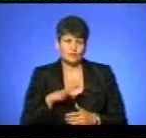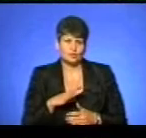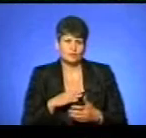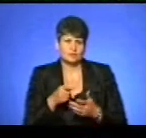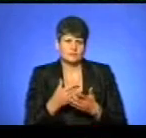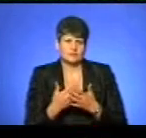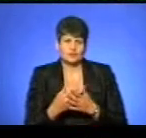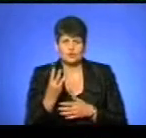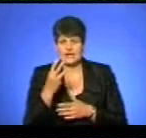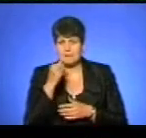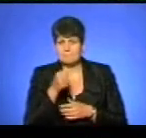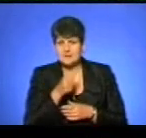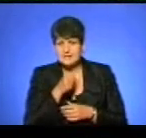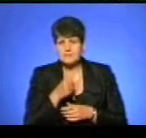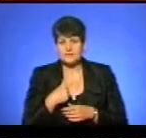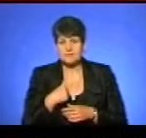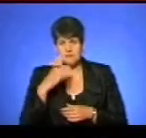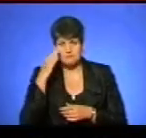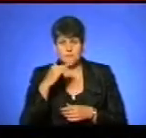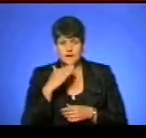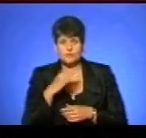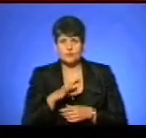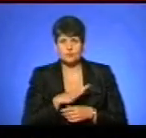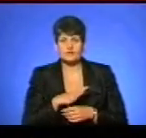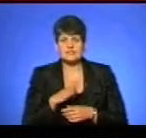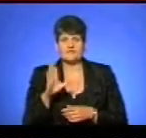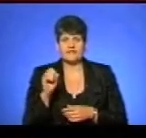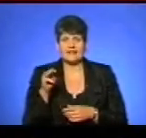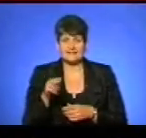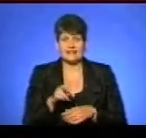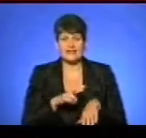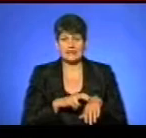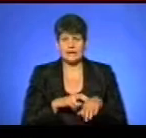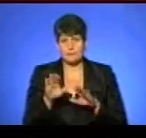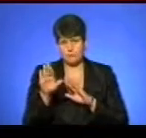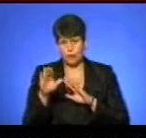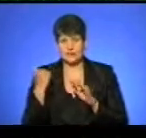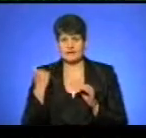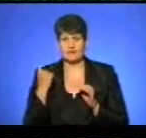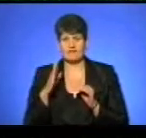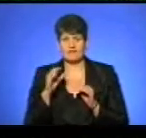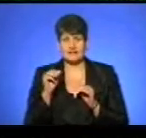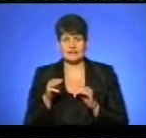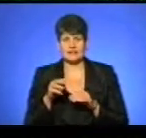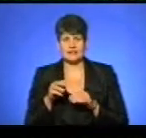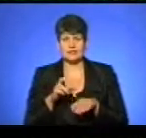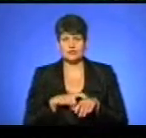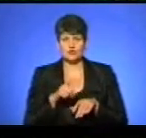напевно, що три місяці. І мій батько був в нас ветлікар, і він покликав ветлікара, щоб він зробив